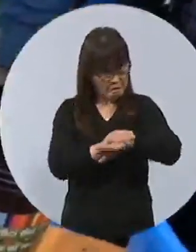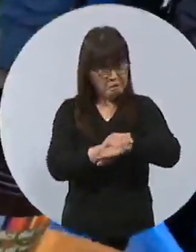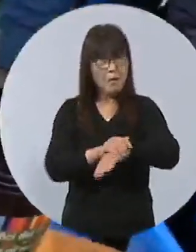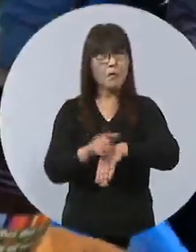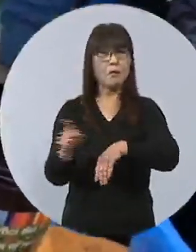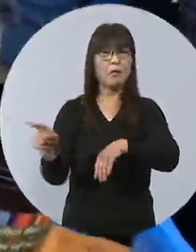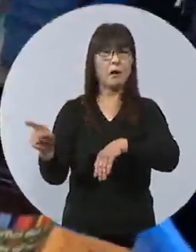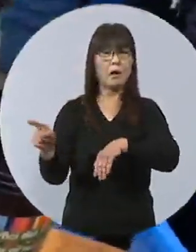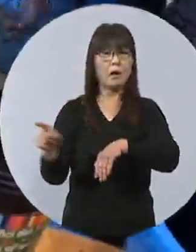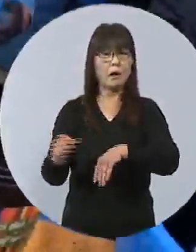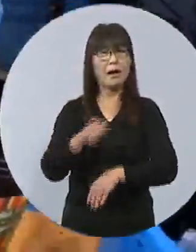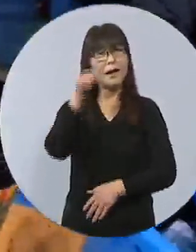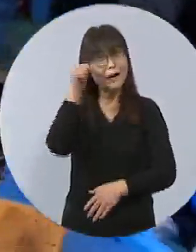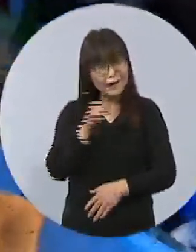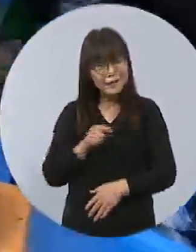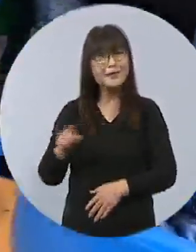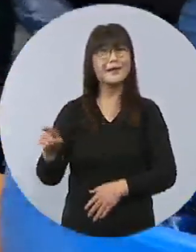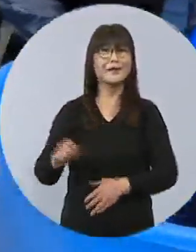、手つきがもう